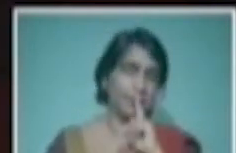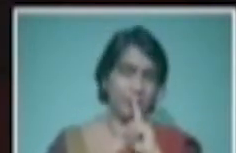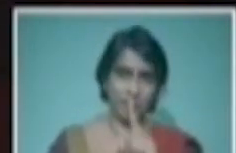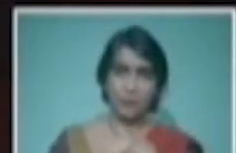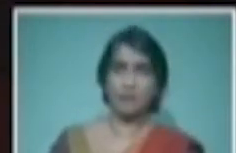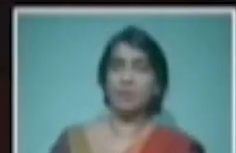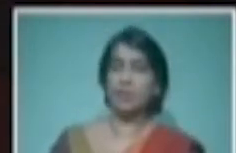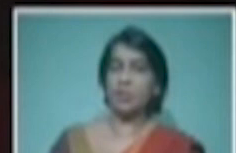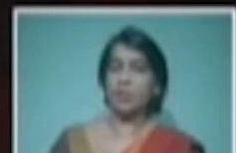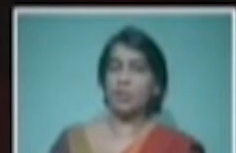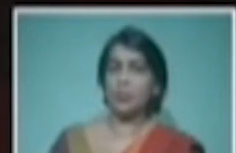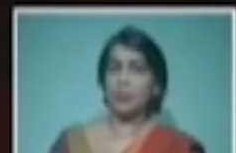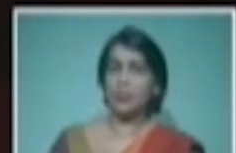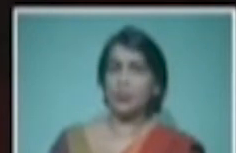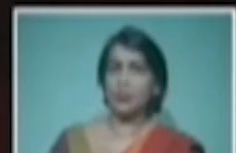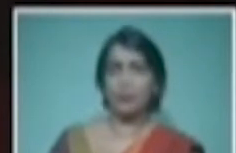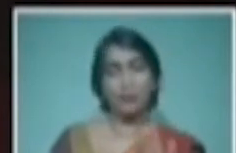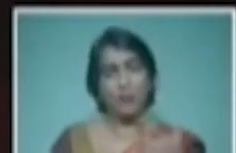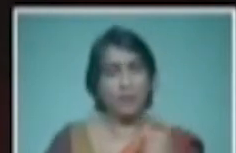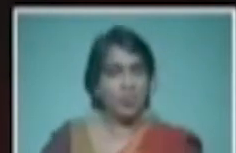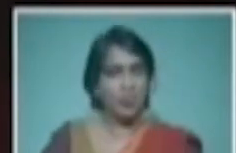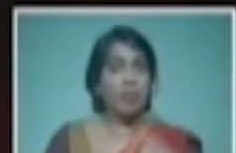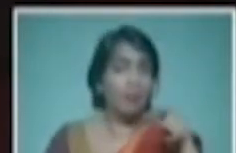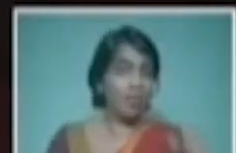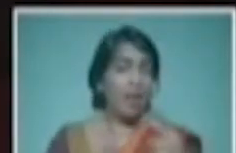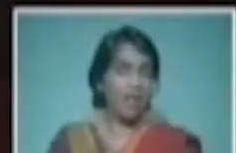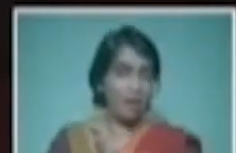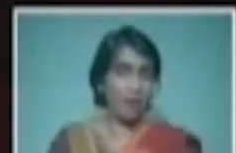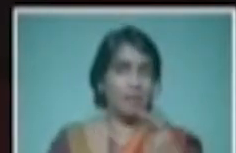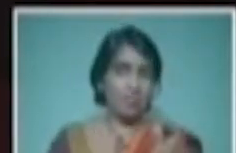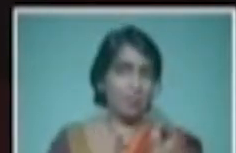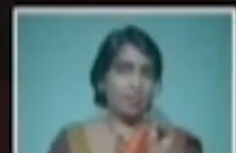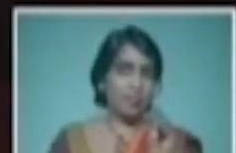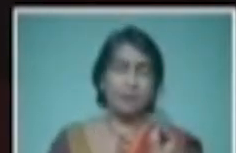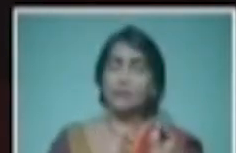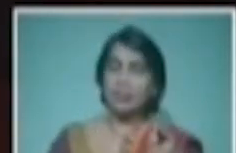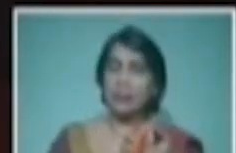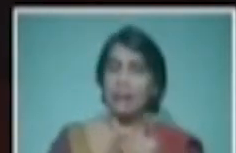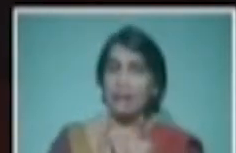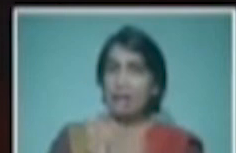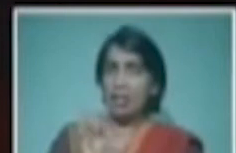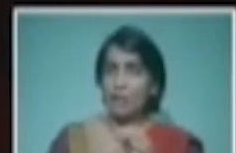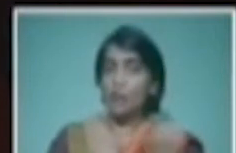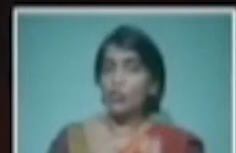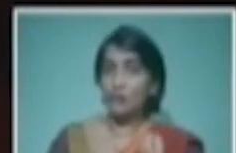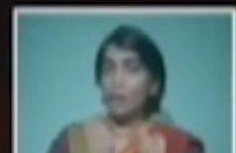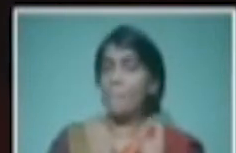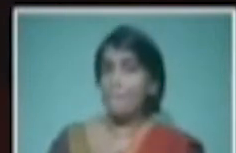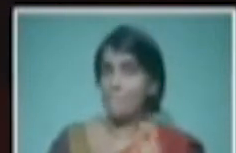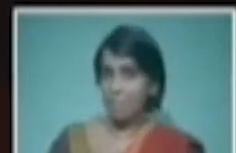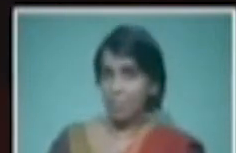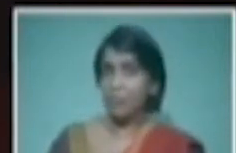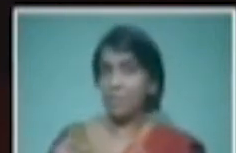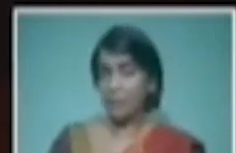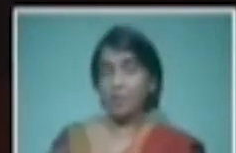කරනවා කොයිම අවස්ථාවකදී හෝ එතුමාටත් ඒ අර වෛද්‍යවරුන්ගේ ප්‍රශ්නය ගැන